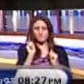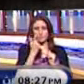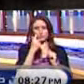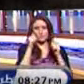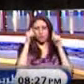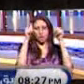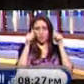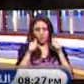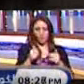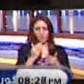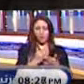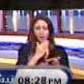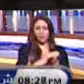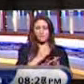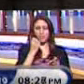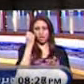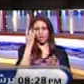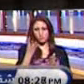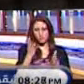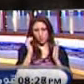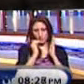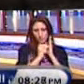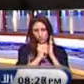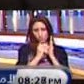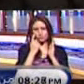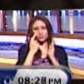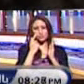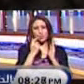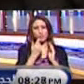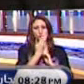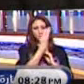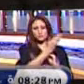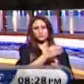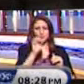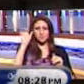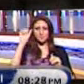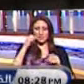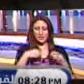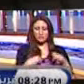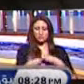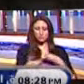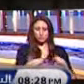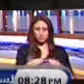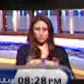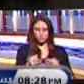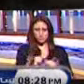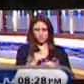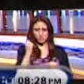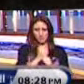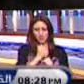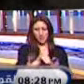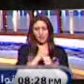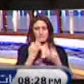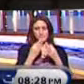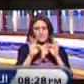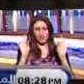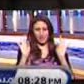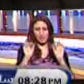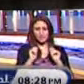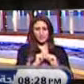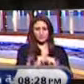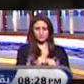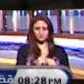قبل 45 يوم. ثم يقوم مجلس الشورى بإعمال كامل مقتضى هذا القرار،